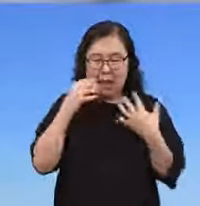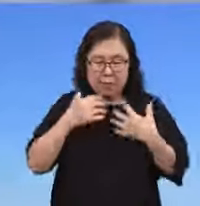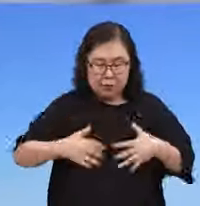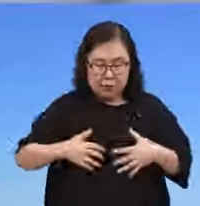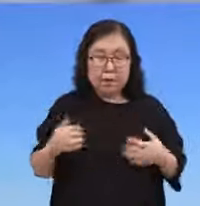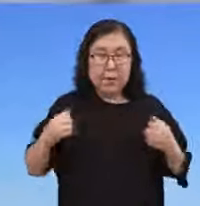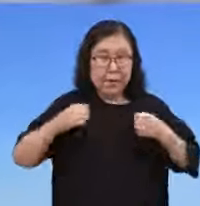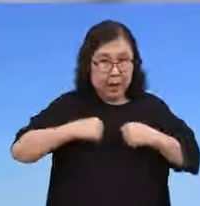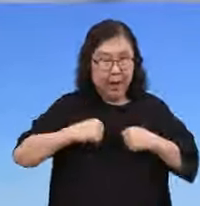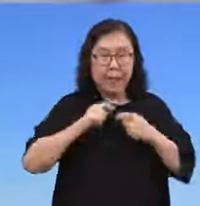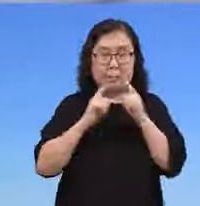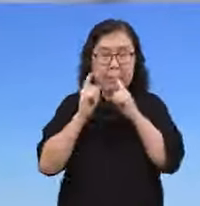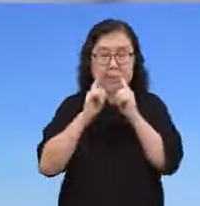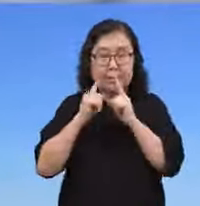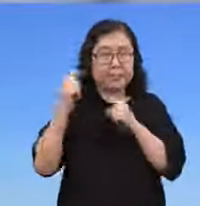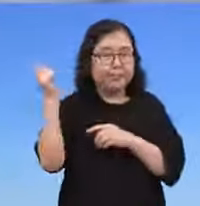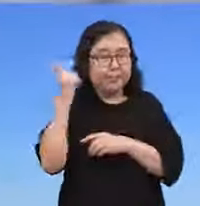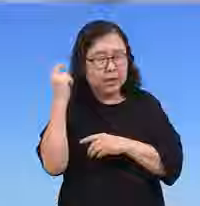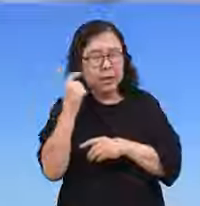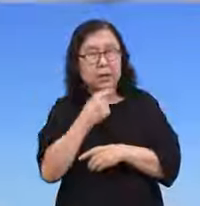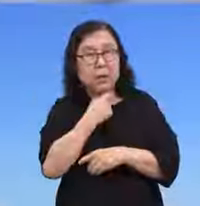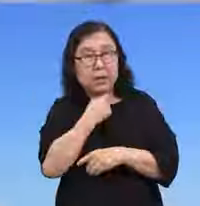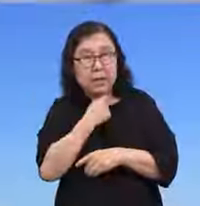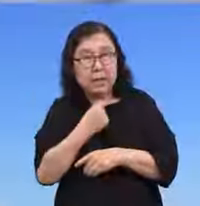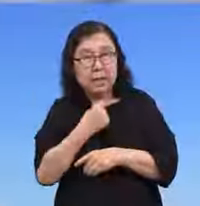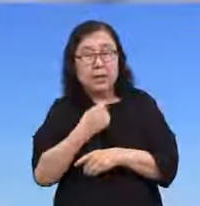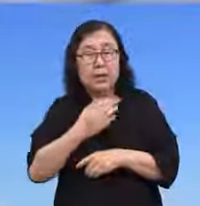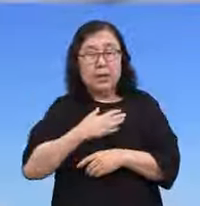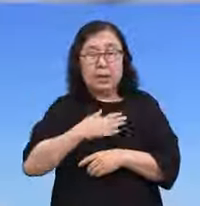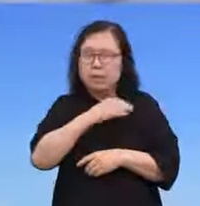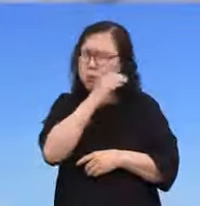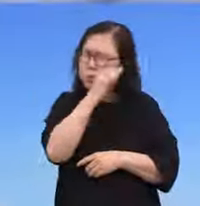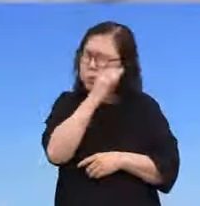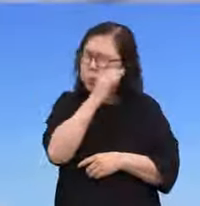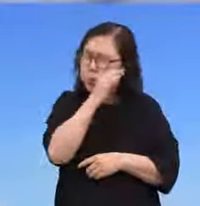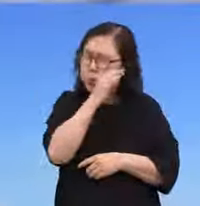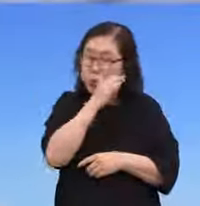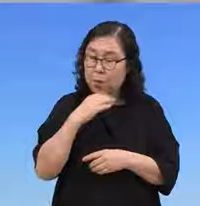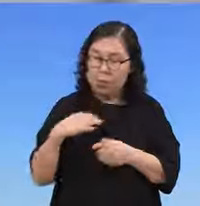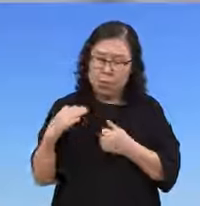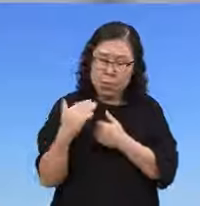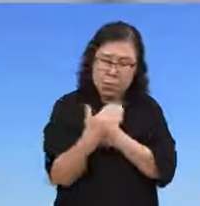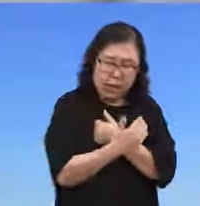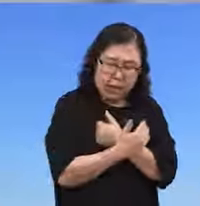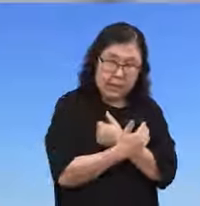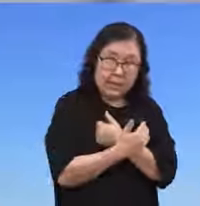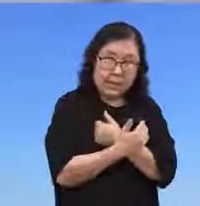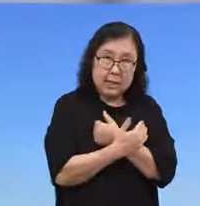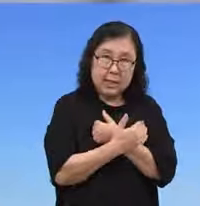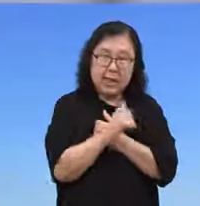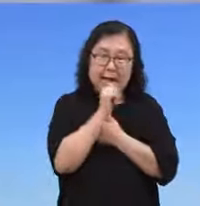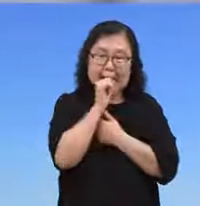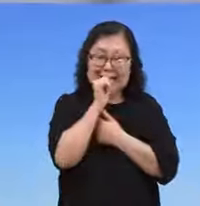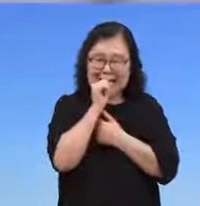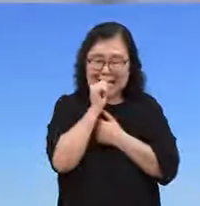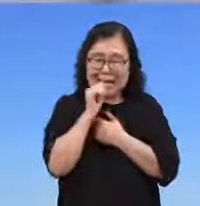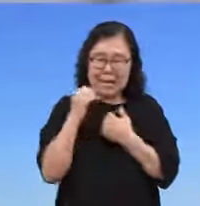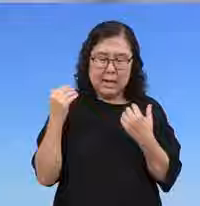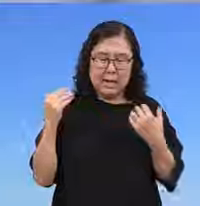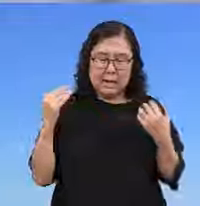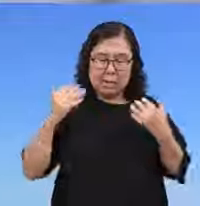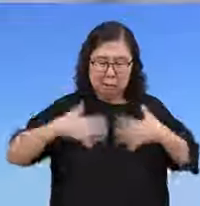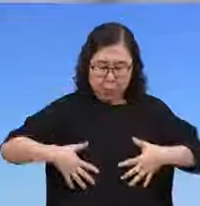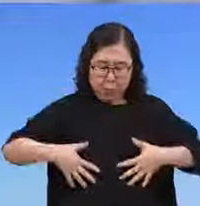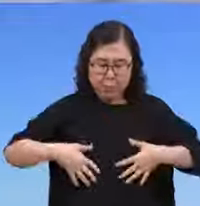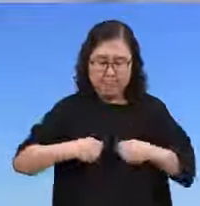이 말씀이 들려지기를 원한다면 먼저 이런 내 이 부끄러움을 가리는 나아만 장군의 갑옷을